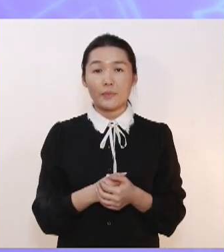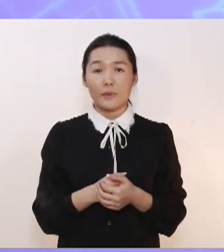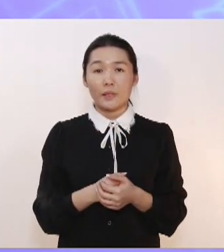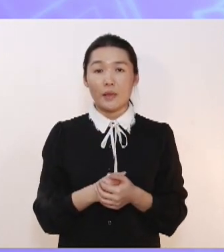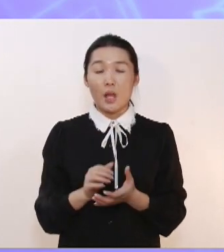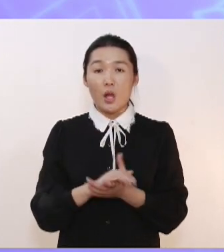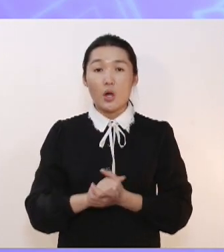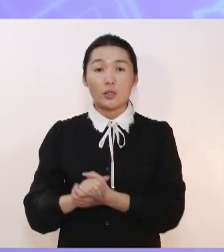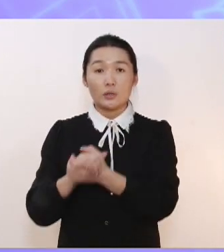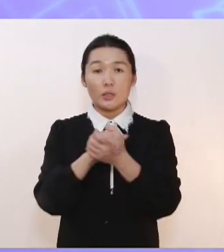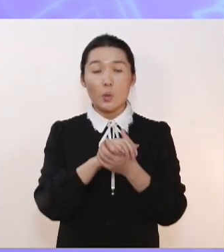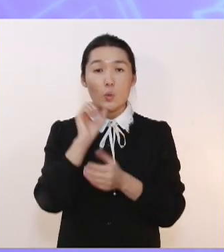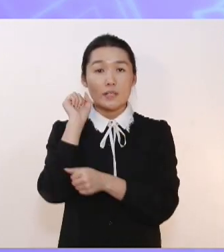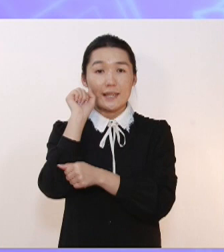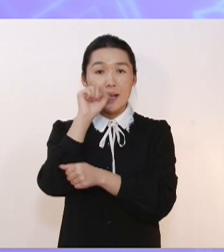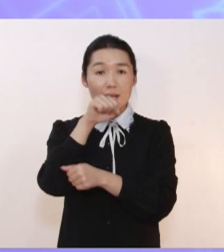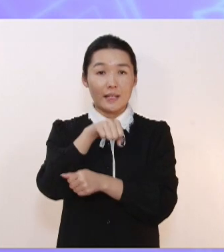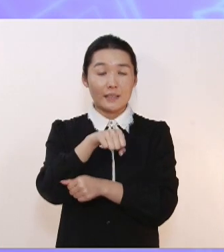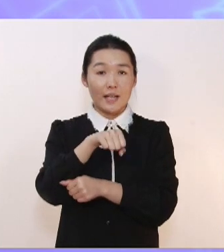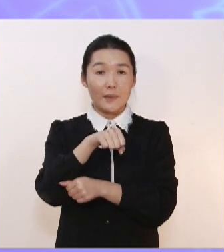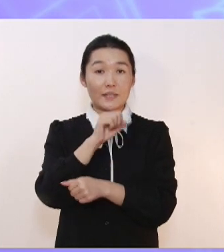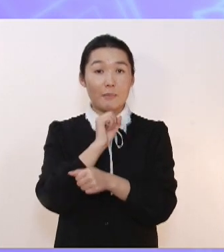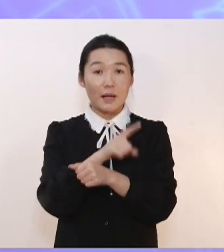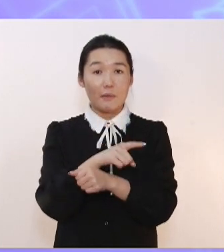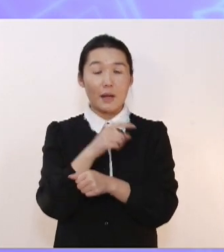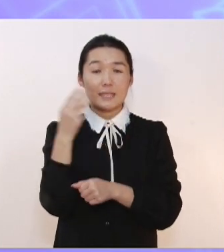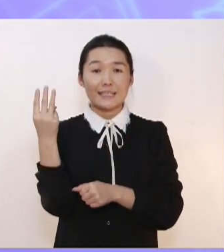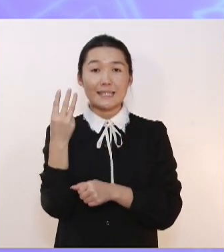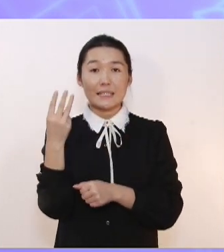Дружно наклоняемся по команде три.